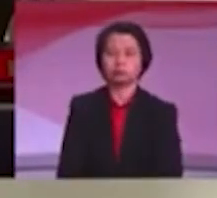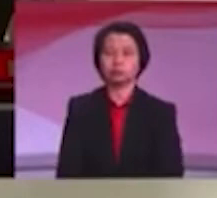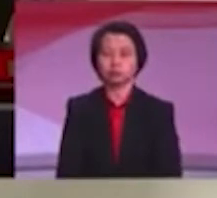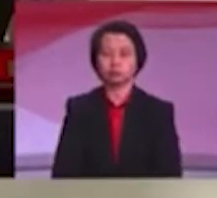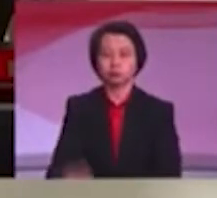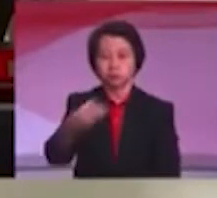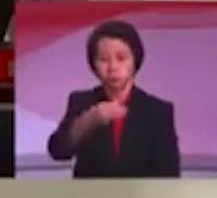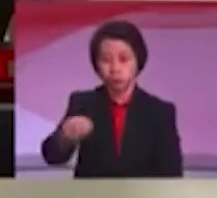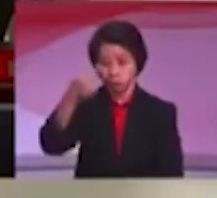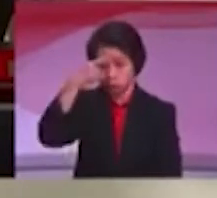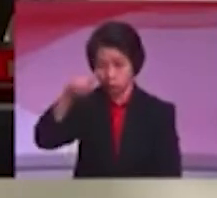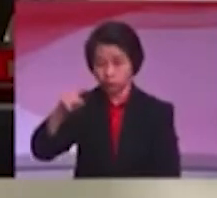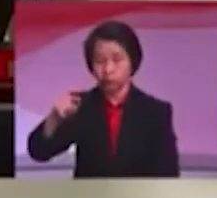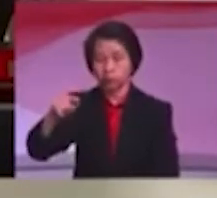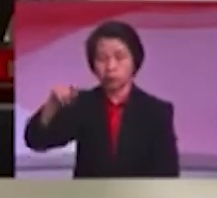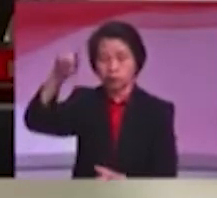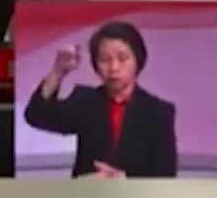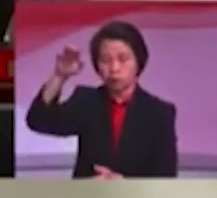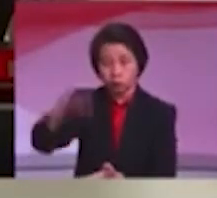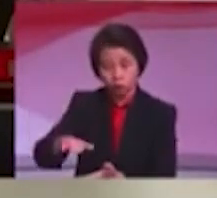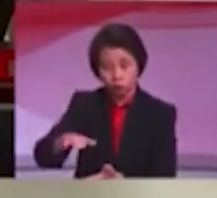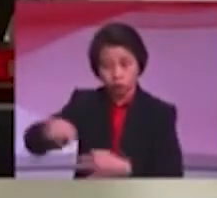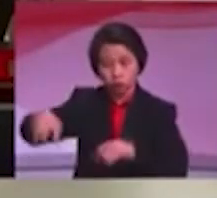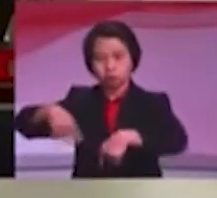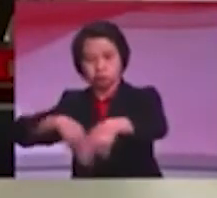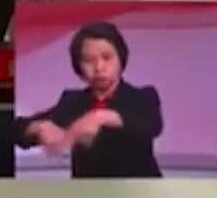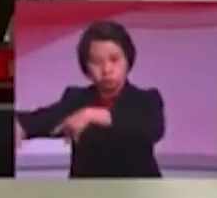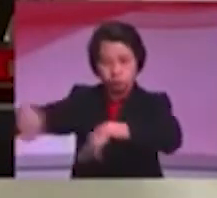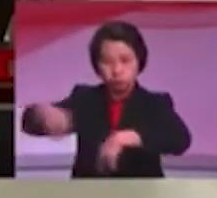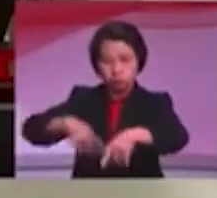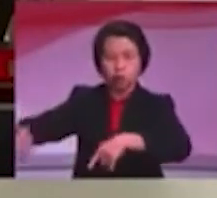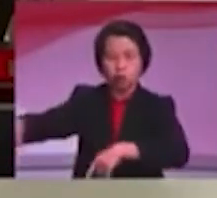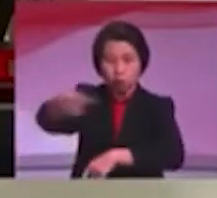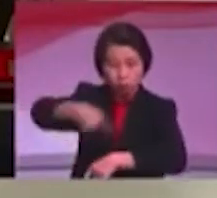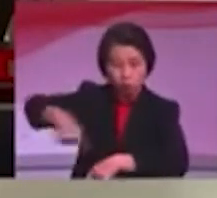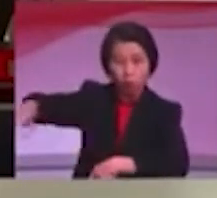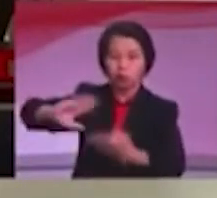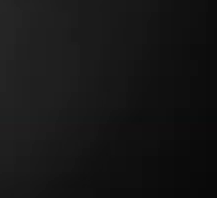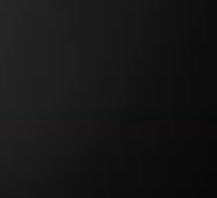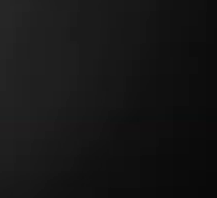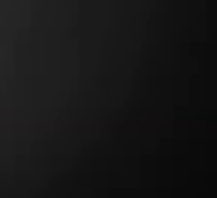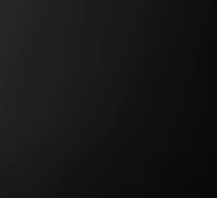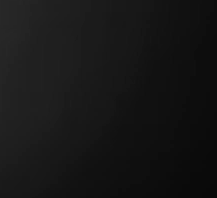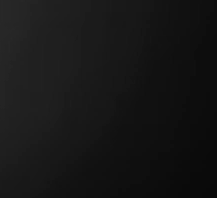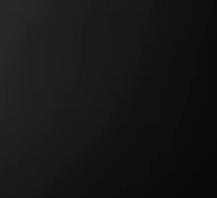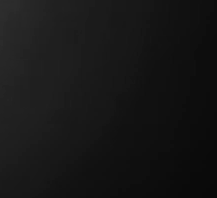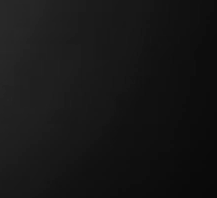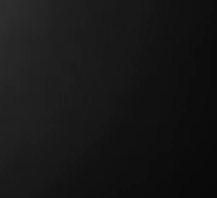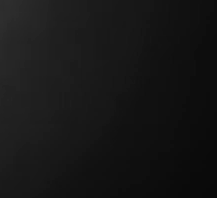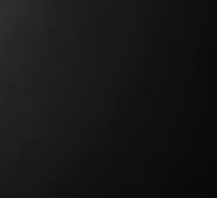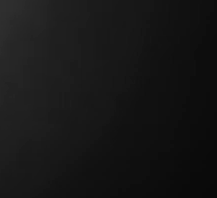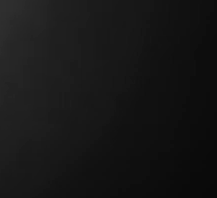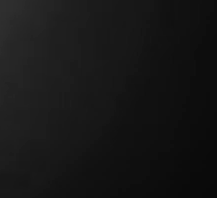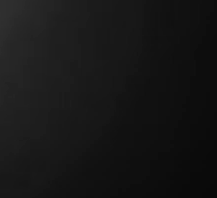Ya udah juga untuk mengurangkan pergerakan di kalangan community di seluruh negeri